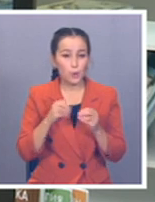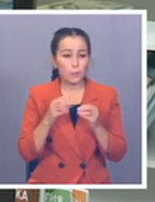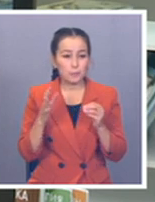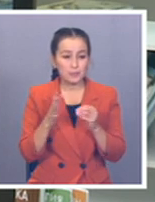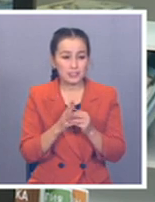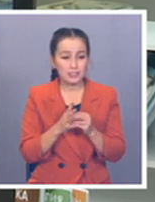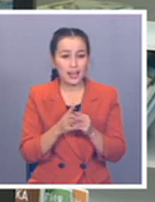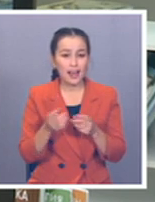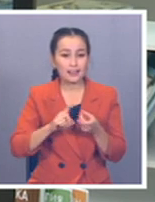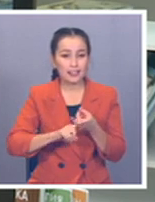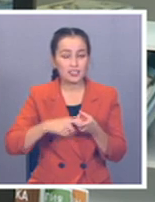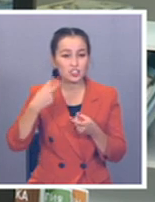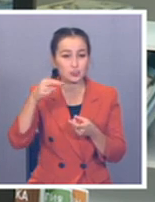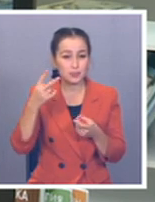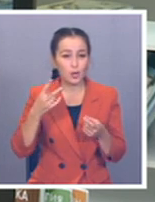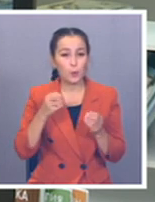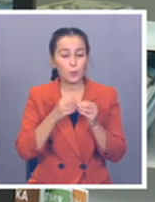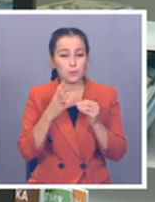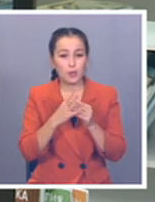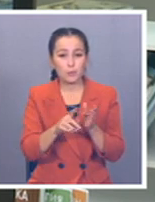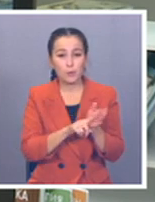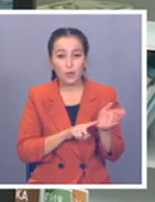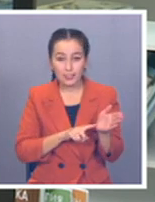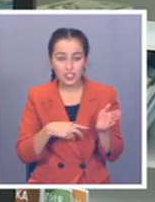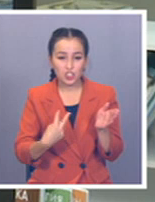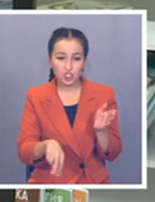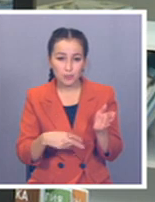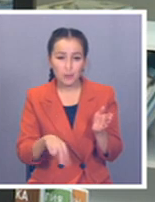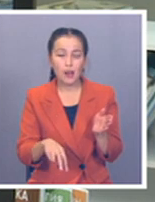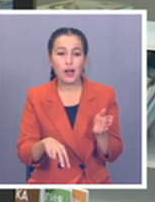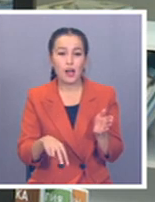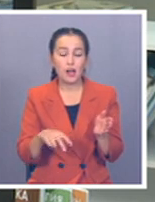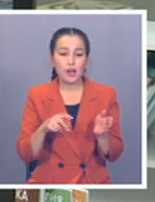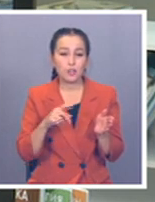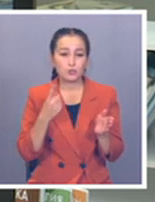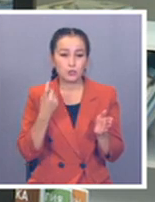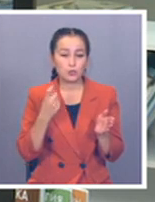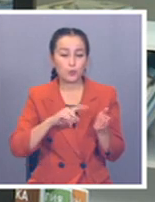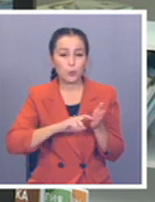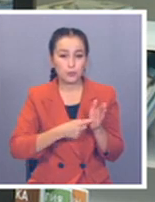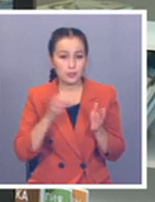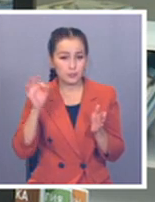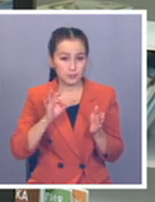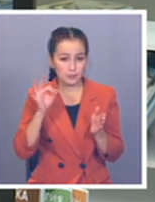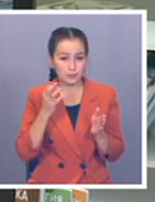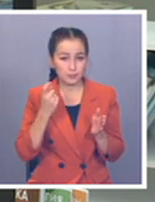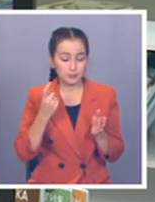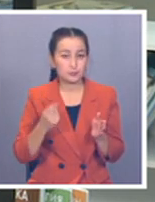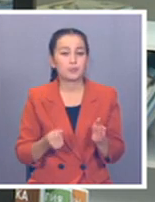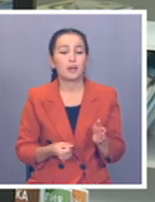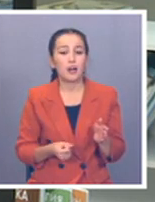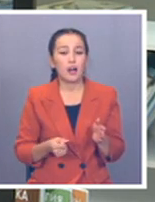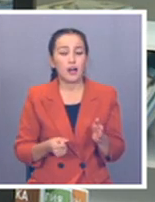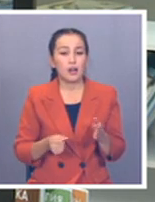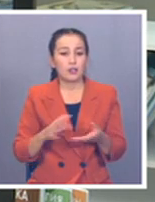санына қатынасын табамыз. Яғни 15 бөлінген 20 және оны 100%-ке көбейтеміз. Сонда біз бөлшектегі 100